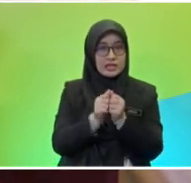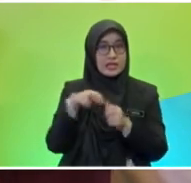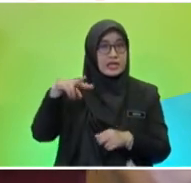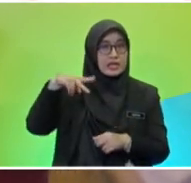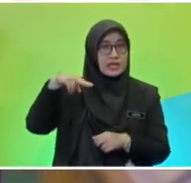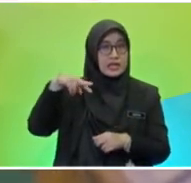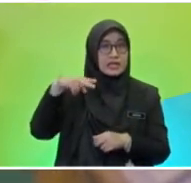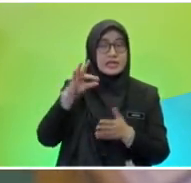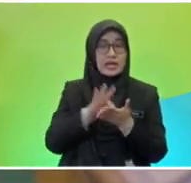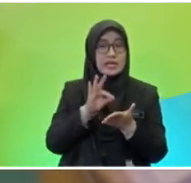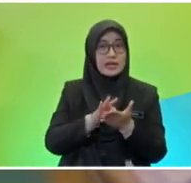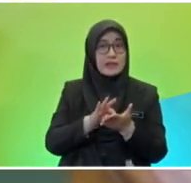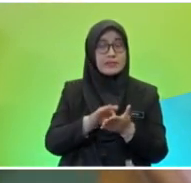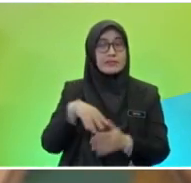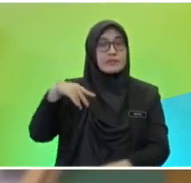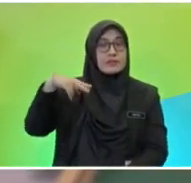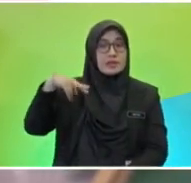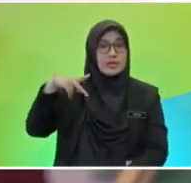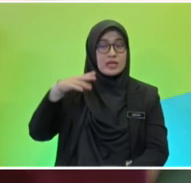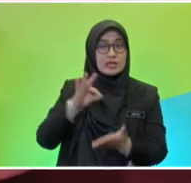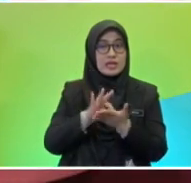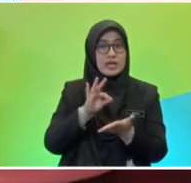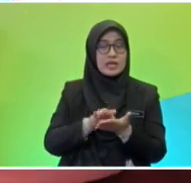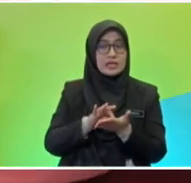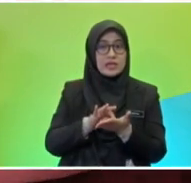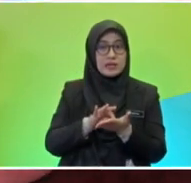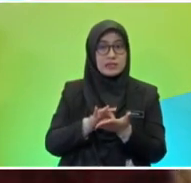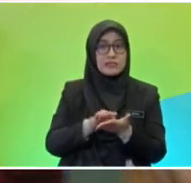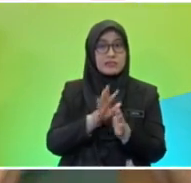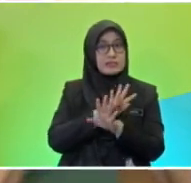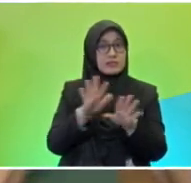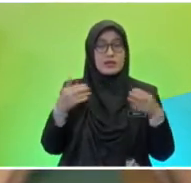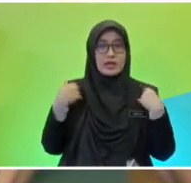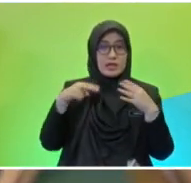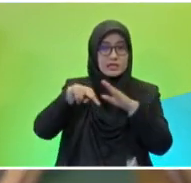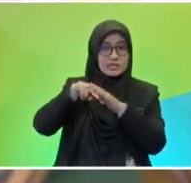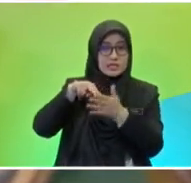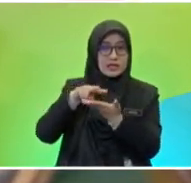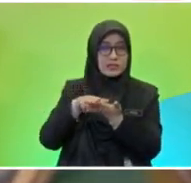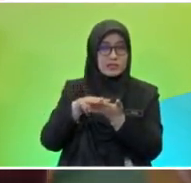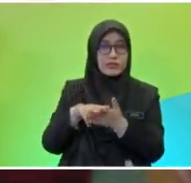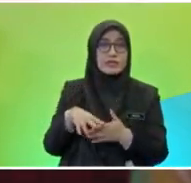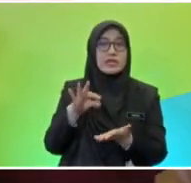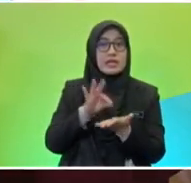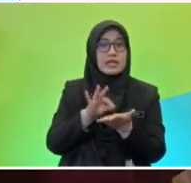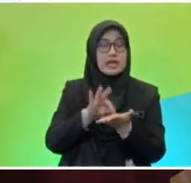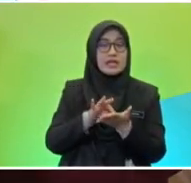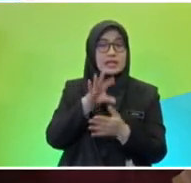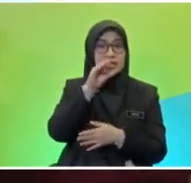ada selaput. Sebab tu ayam tak boleh berenang. Betul. Kalau kaki itik dia berselaput, sebab tu dia boleh